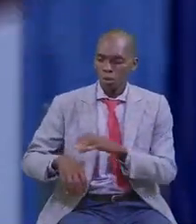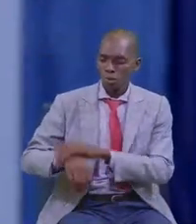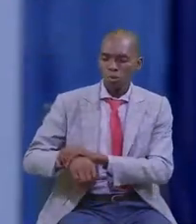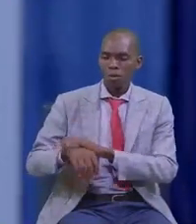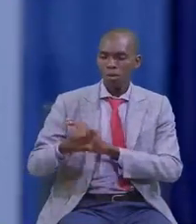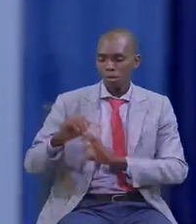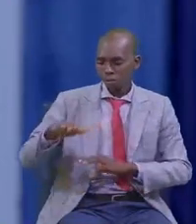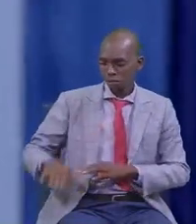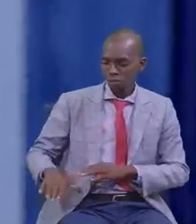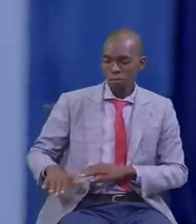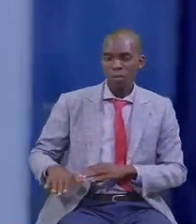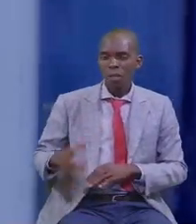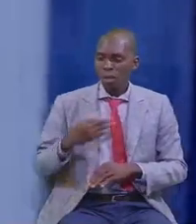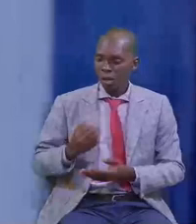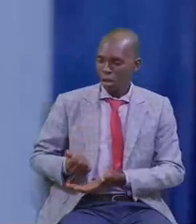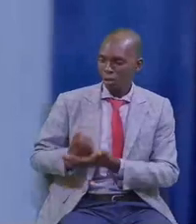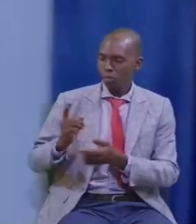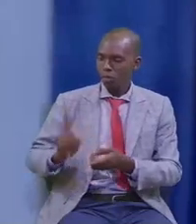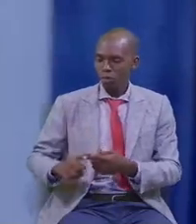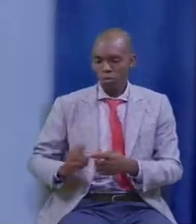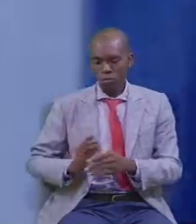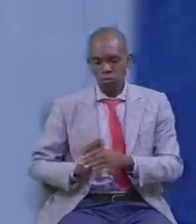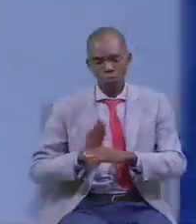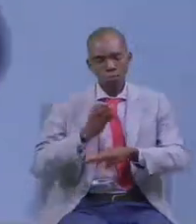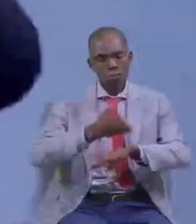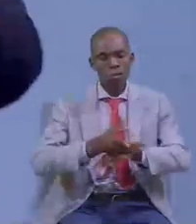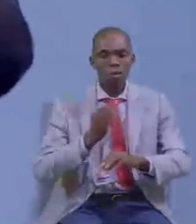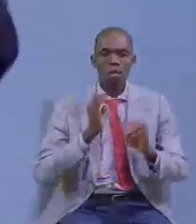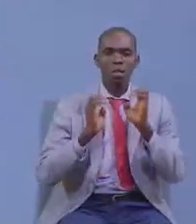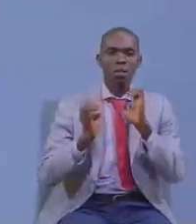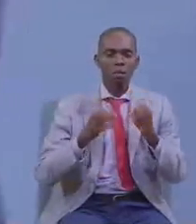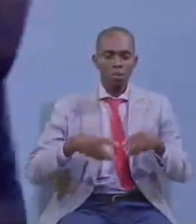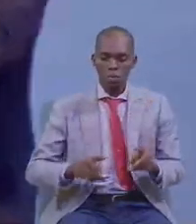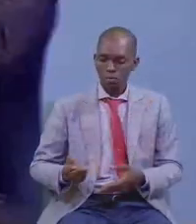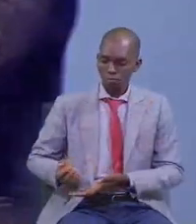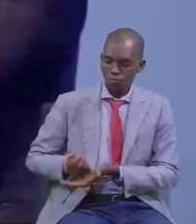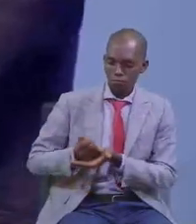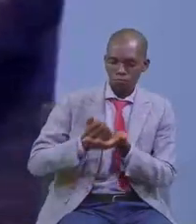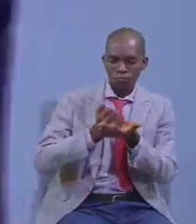Ta main peut tenir la main d'un petit enfant pour lui faire traverser la voie.